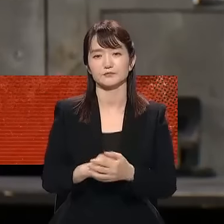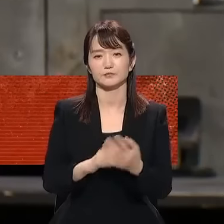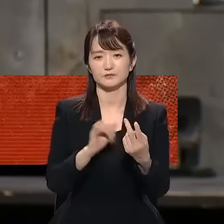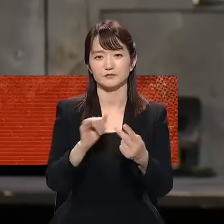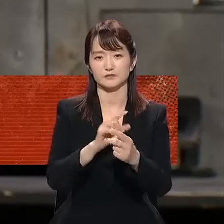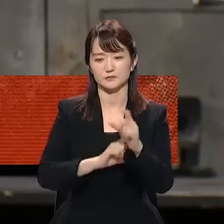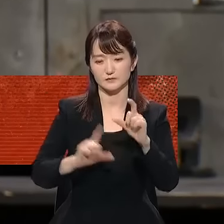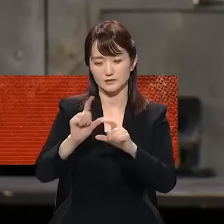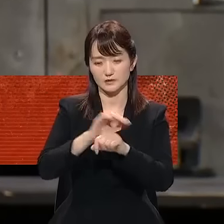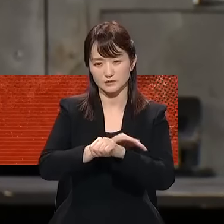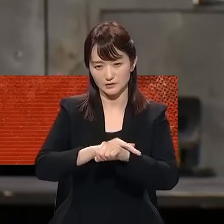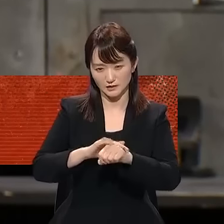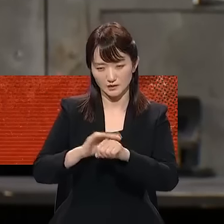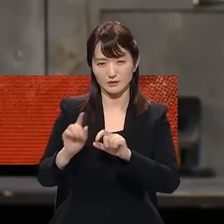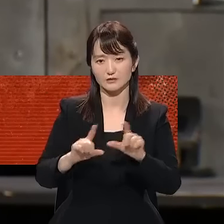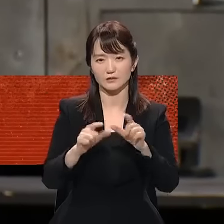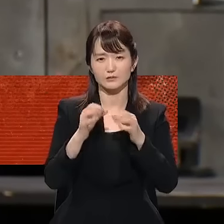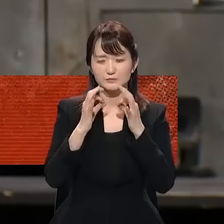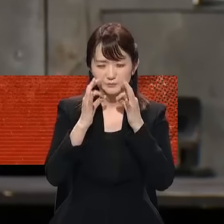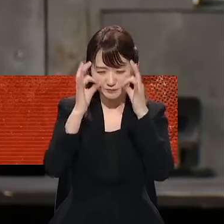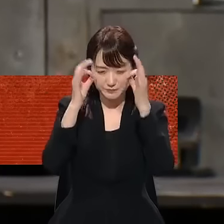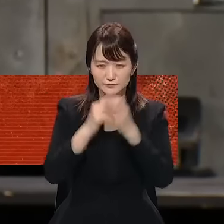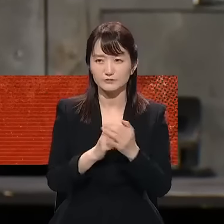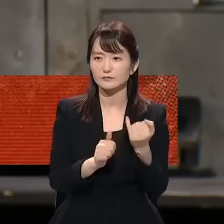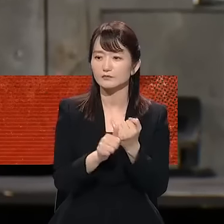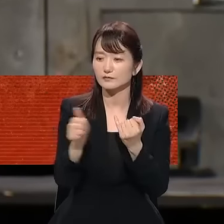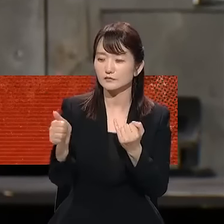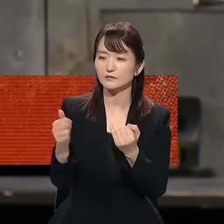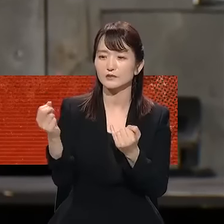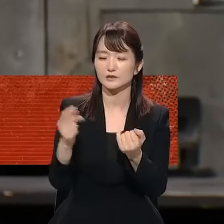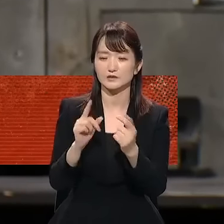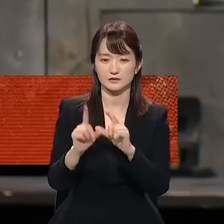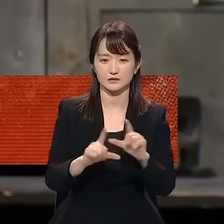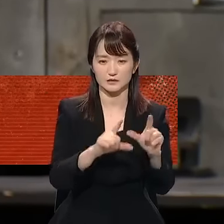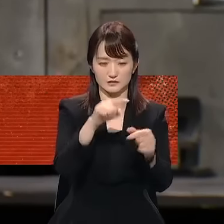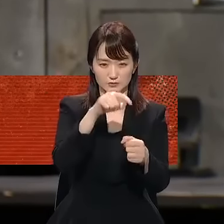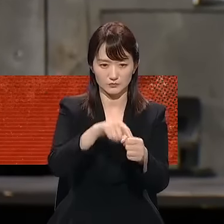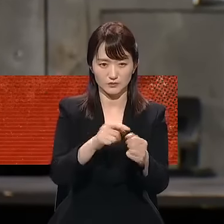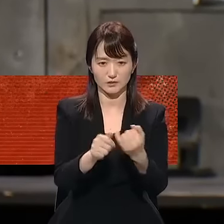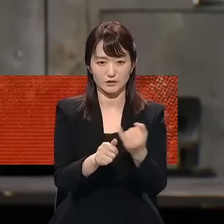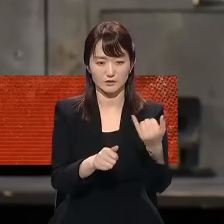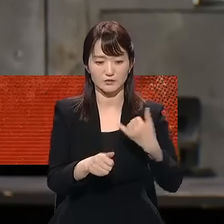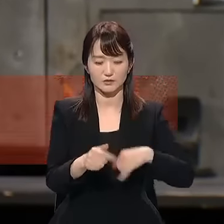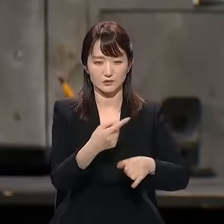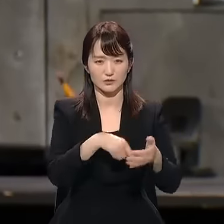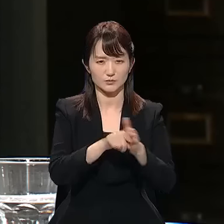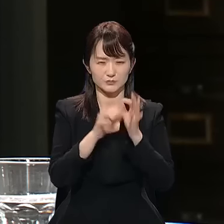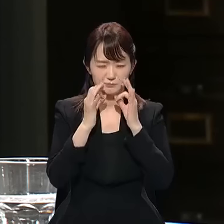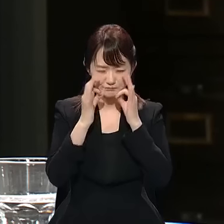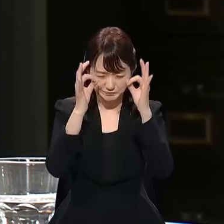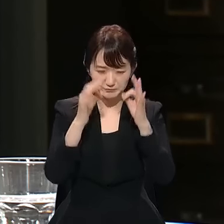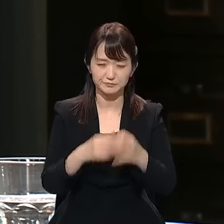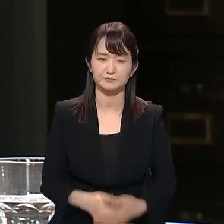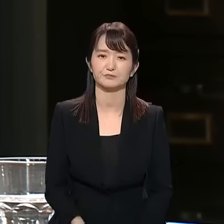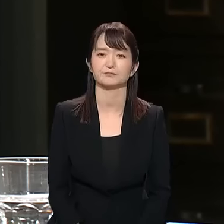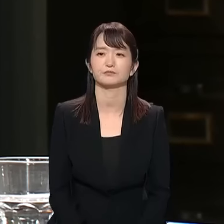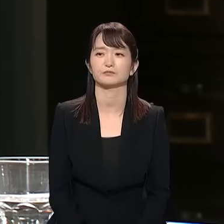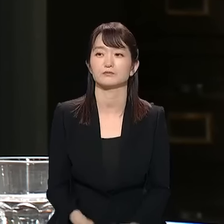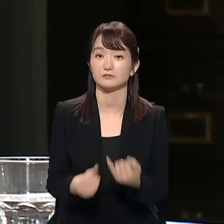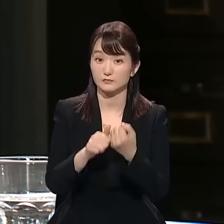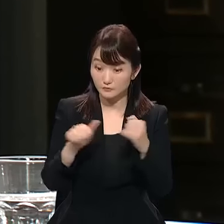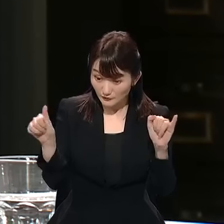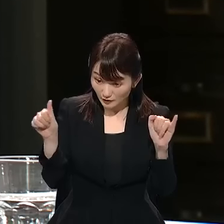했고 그 남편은 재결합 이후에 아내와 아이들을 위해서 최선을 다했다고 합니다 자 교수님 이혼